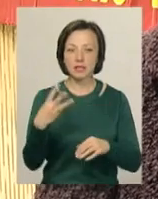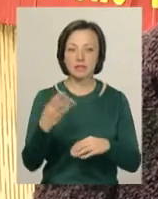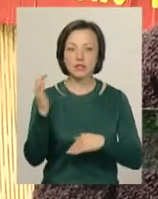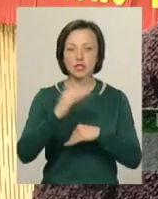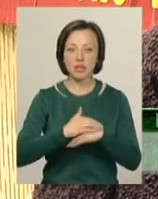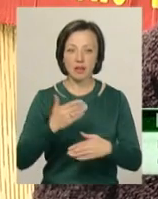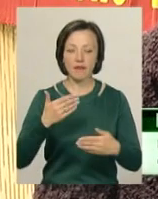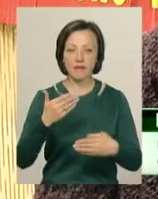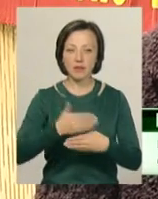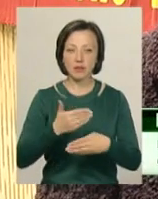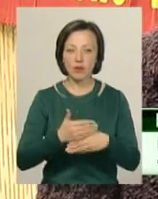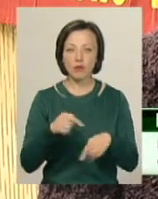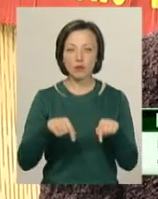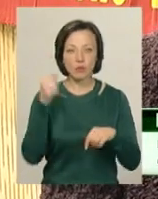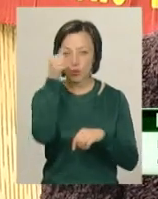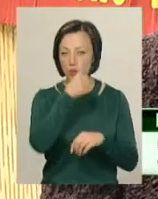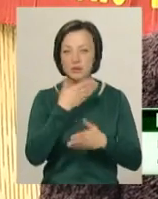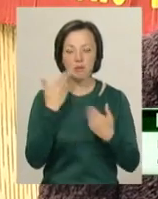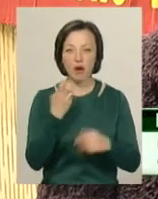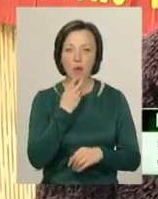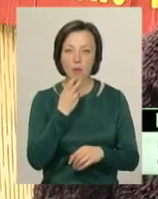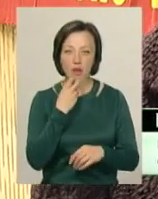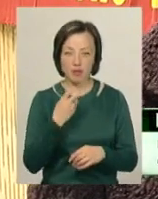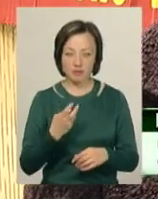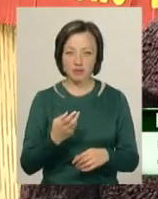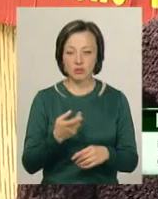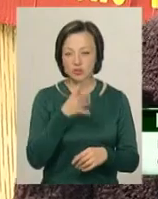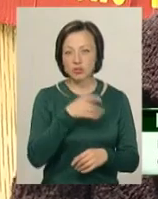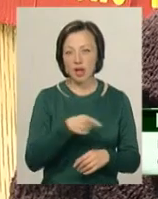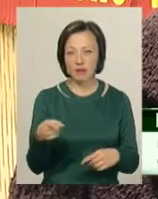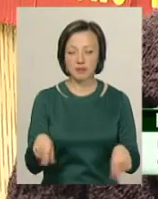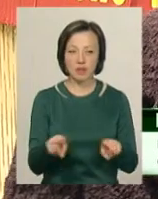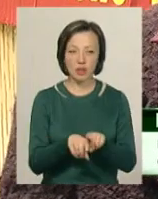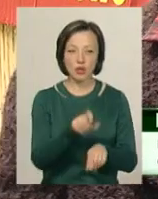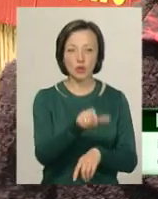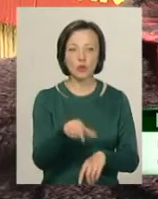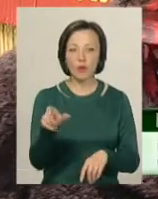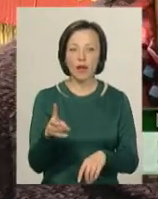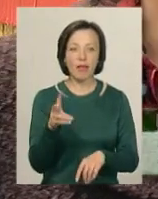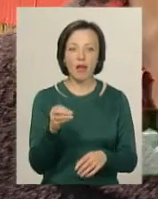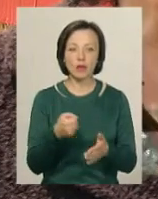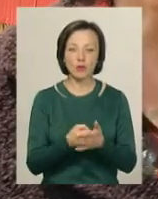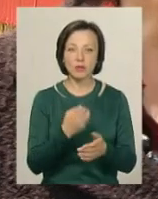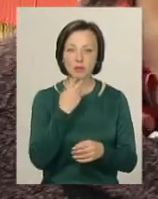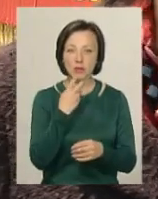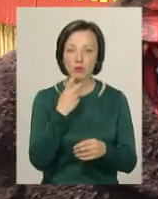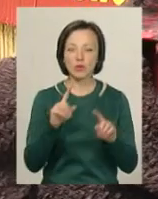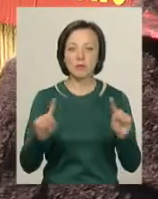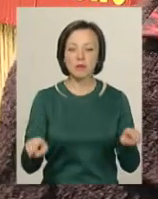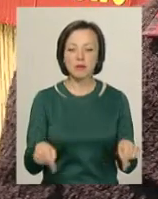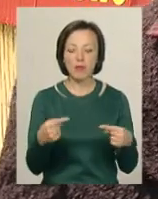в нас нема комедій. Може тому, що час такий, що людям не до сміху. І піднімаються